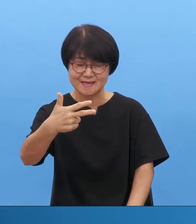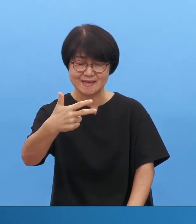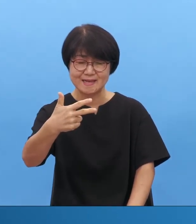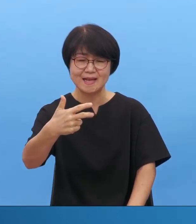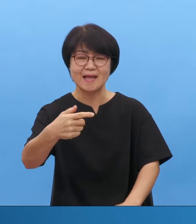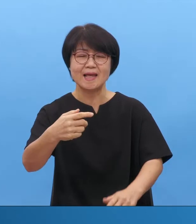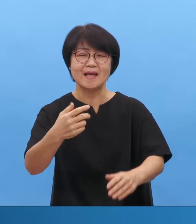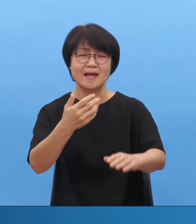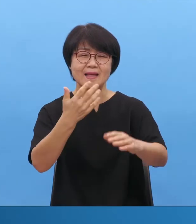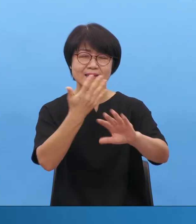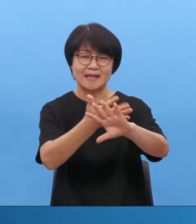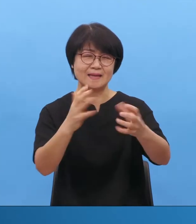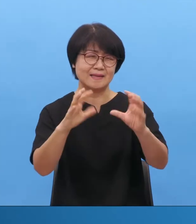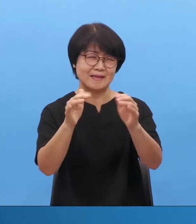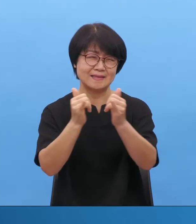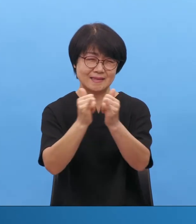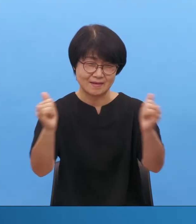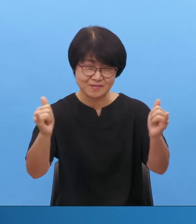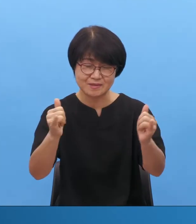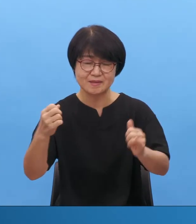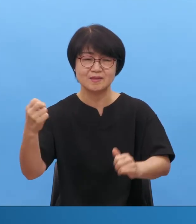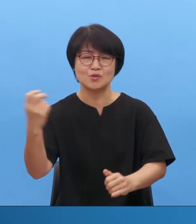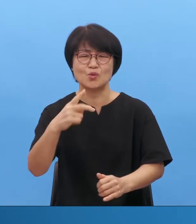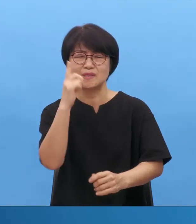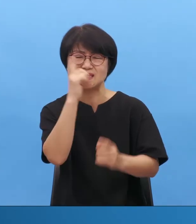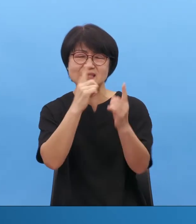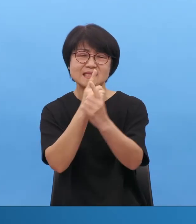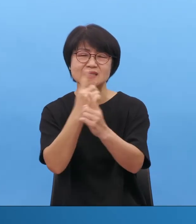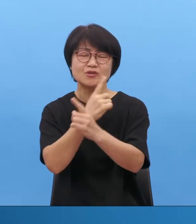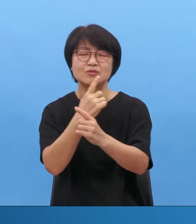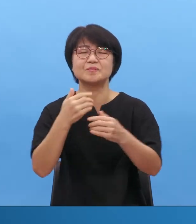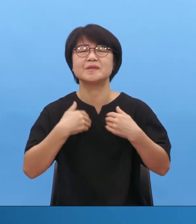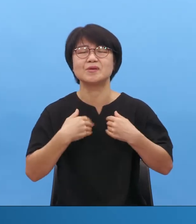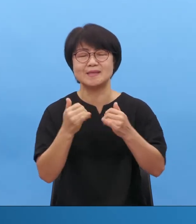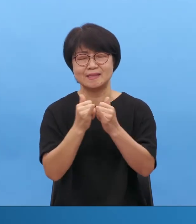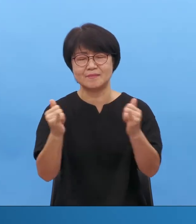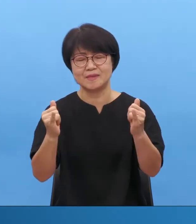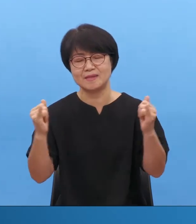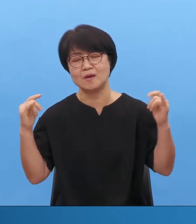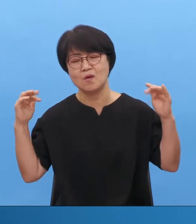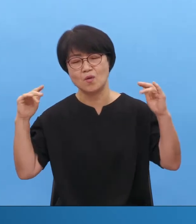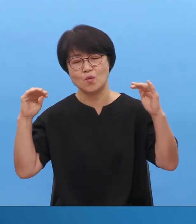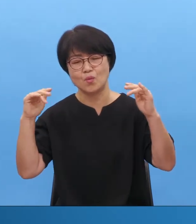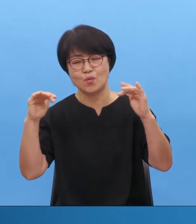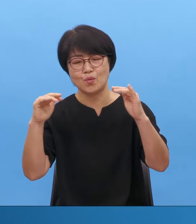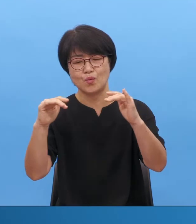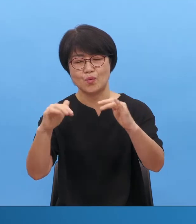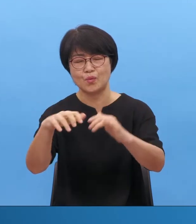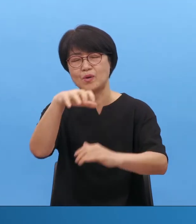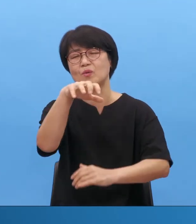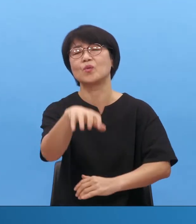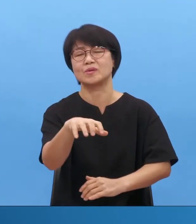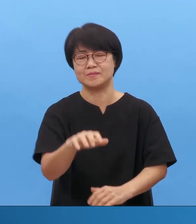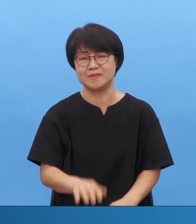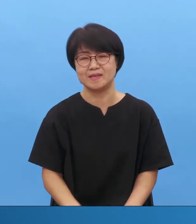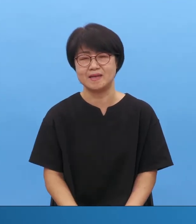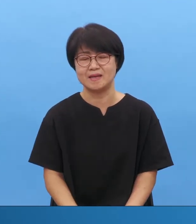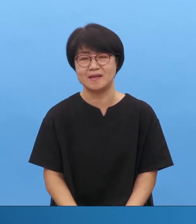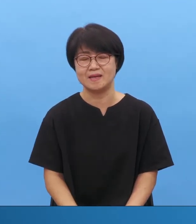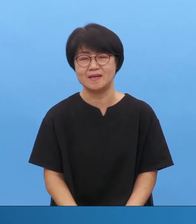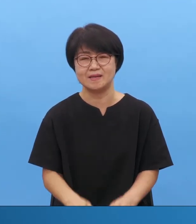the multi-ethnics of the 237 nations, those who need 요걸 healing, 준비해. and the remnants of the summits must 이걸 come. 준비하는데 여러분은